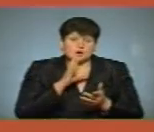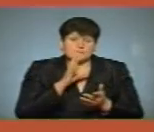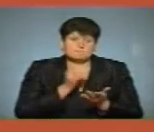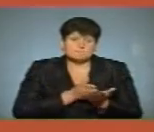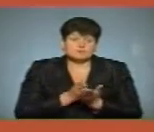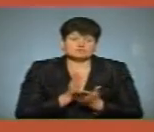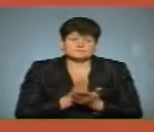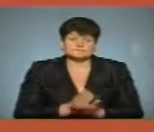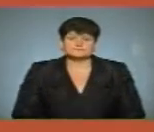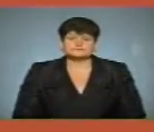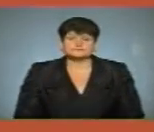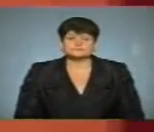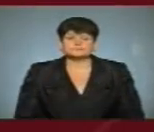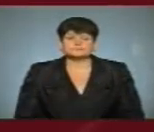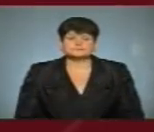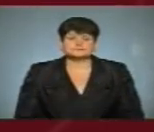запустили.